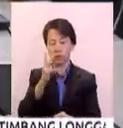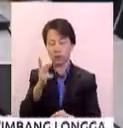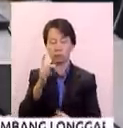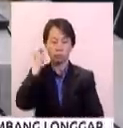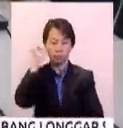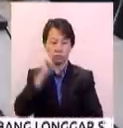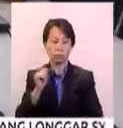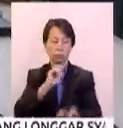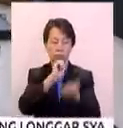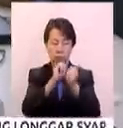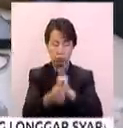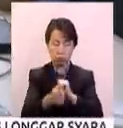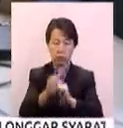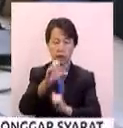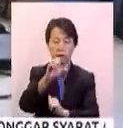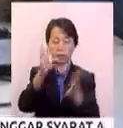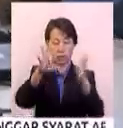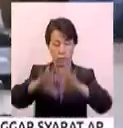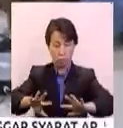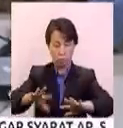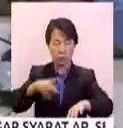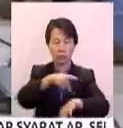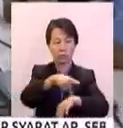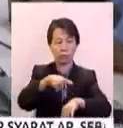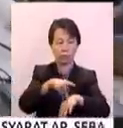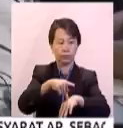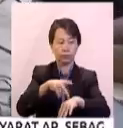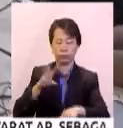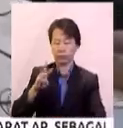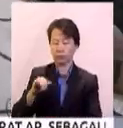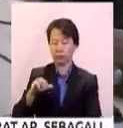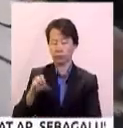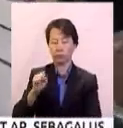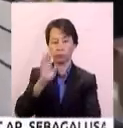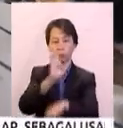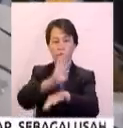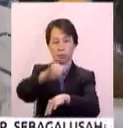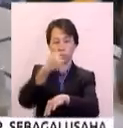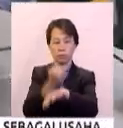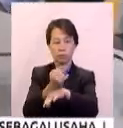Sekretariat Sukan SEA Filipina di Majlis Sukan Negara MSN Bukit Jalil.